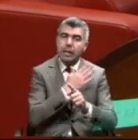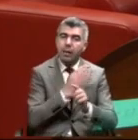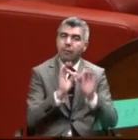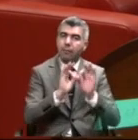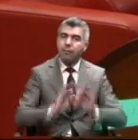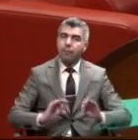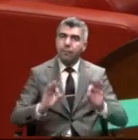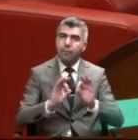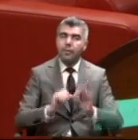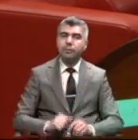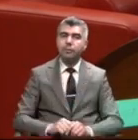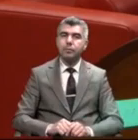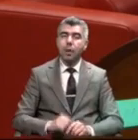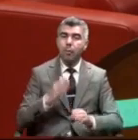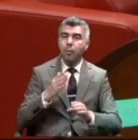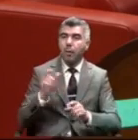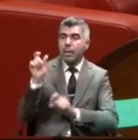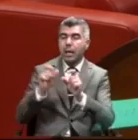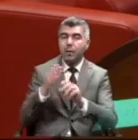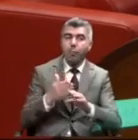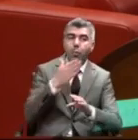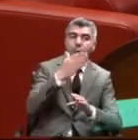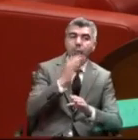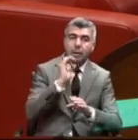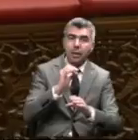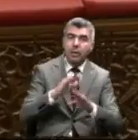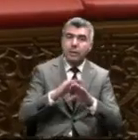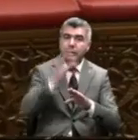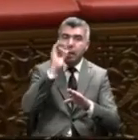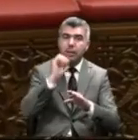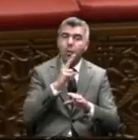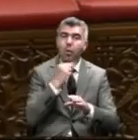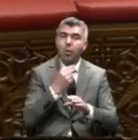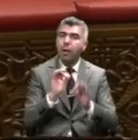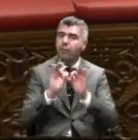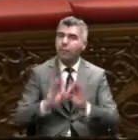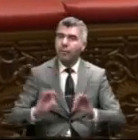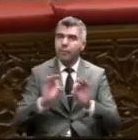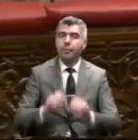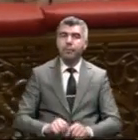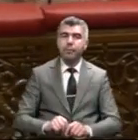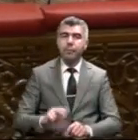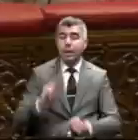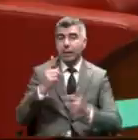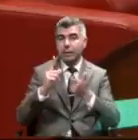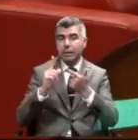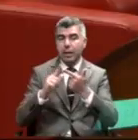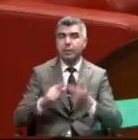وباش الاجيال المقبله ما تحملش الاختيارات السياسيه ذات الحكم ثانيا